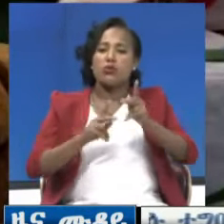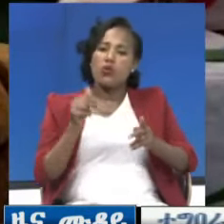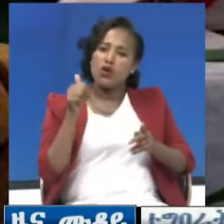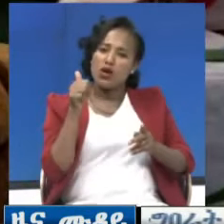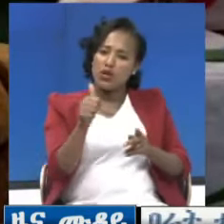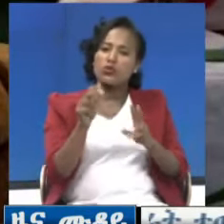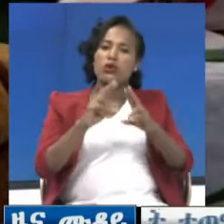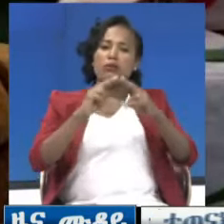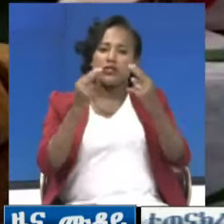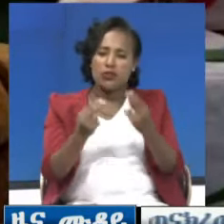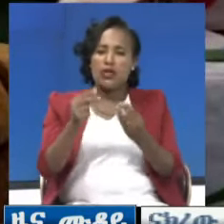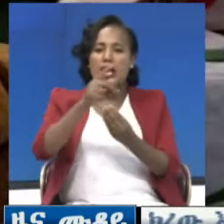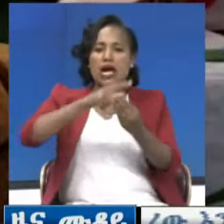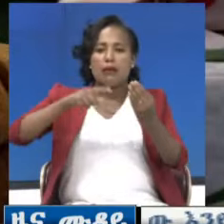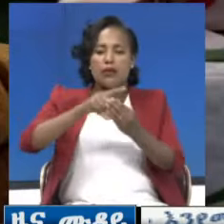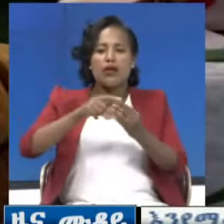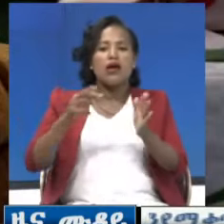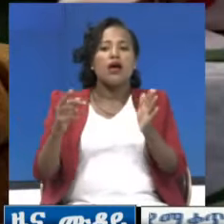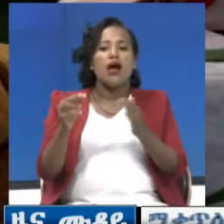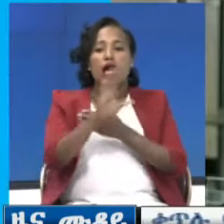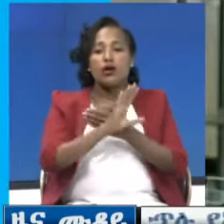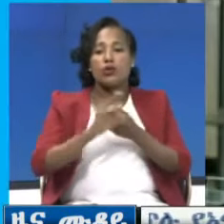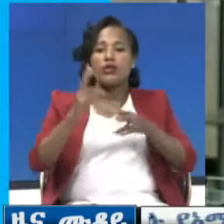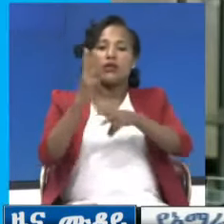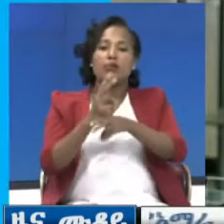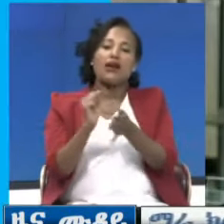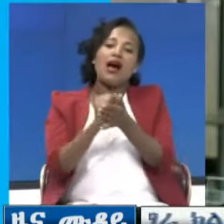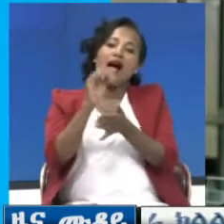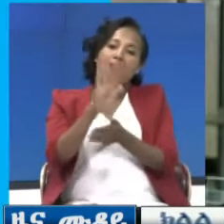ራሱን፣ ቤተሰቡን፣ አካባቢውንና ሀገሩን እንዲጠብቅ